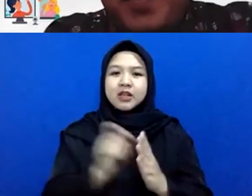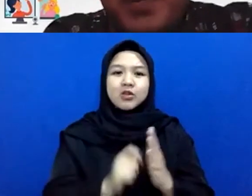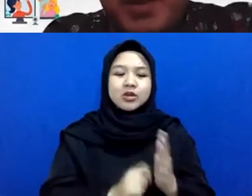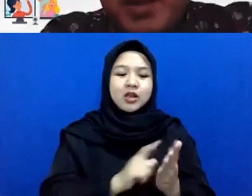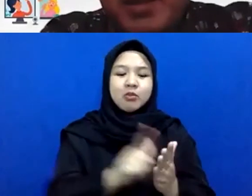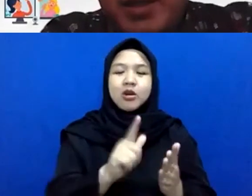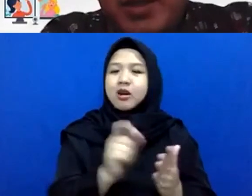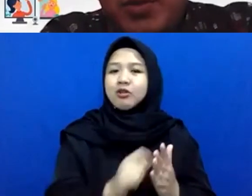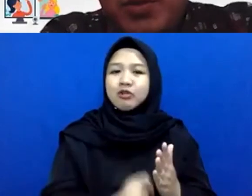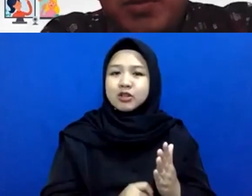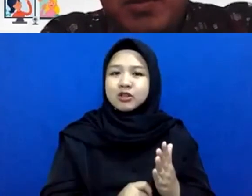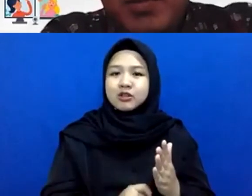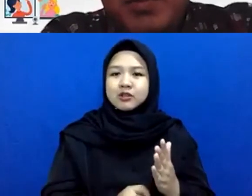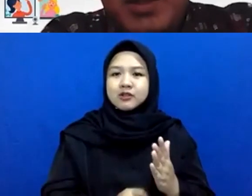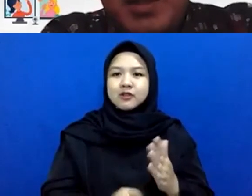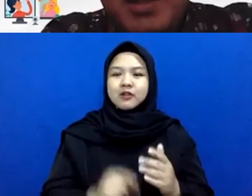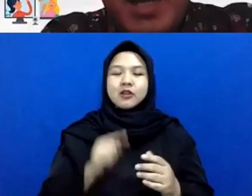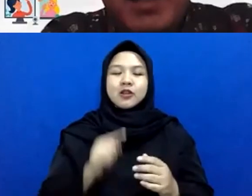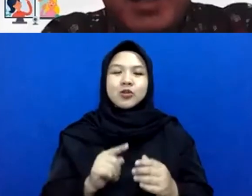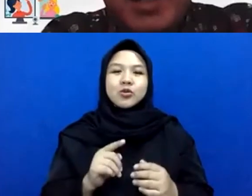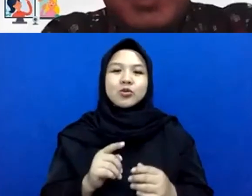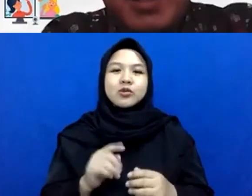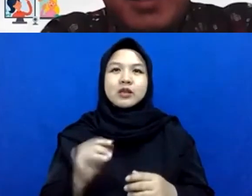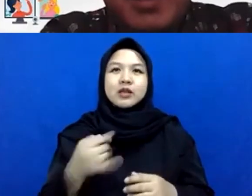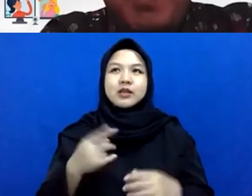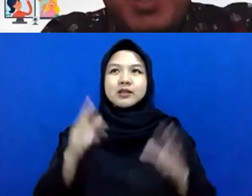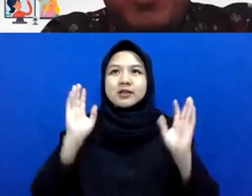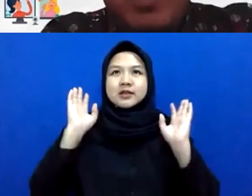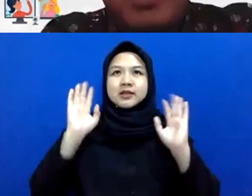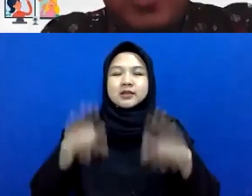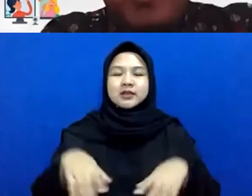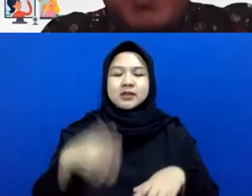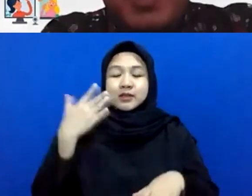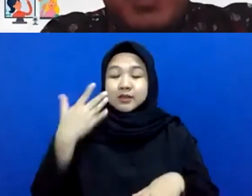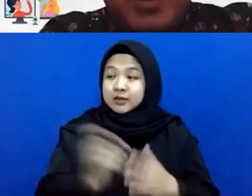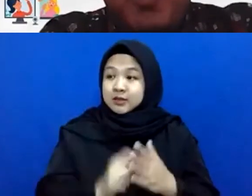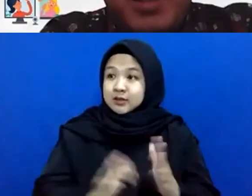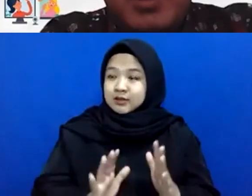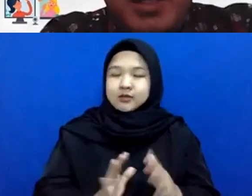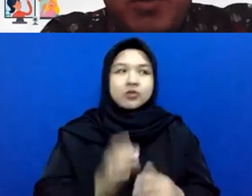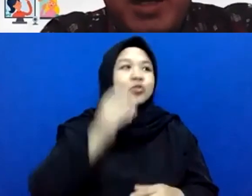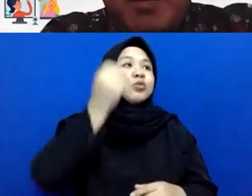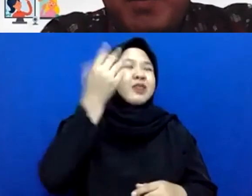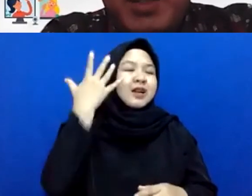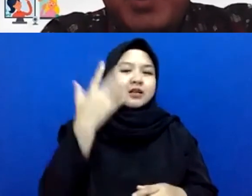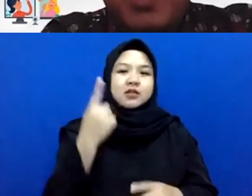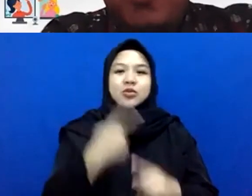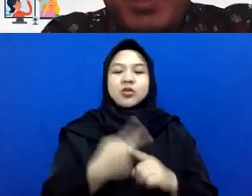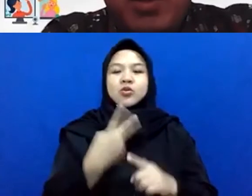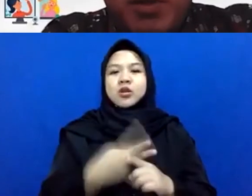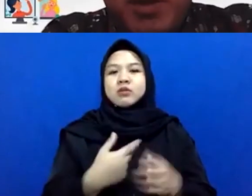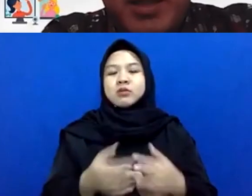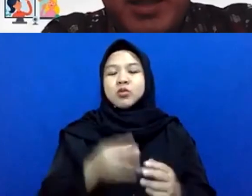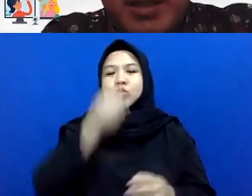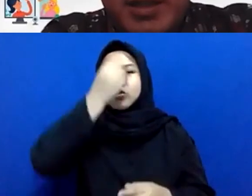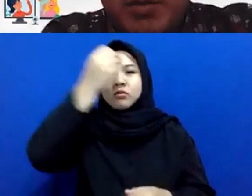gitu. Dan itu menjadi jengah kita ya, karena jengah. Kenapa nggak kamu tulis? Lupa Pak. Lupanya sekali dua kali nggak apa-apa, tapi kelupaan